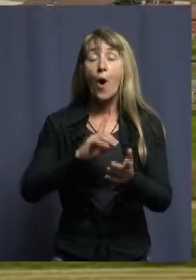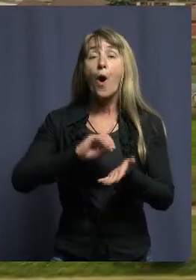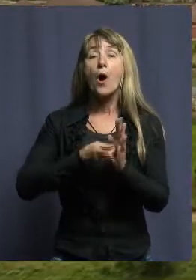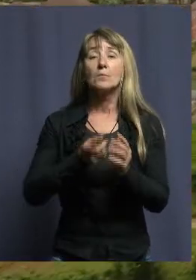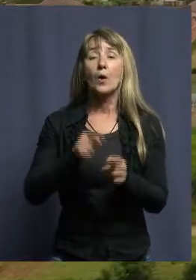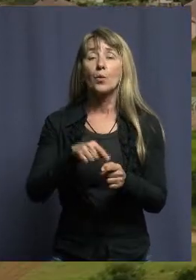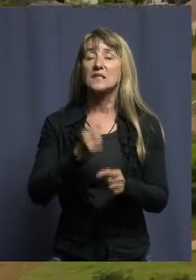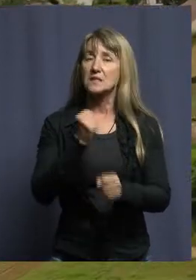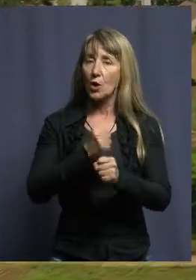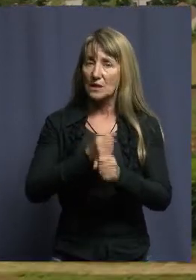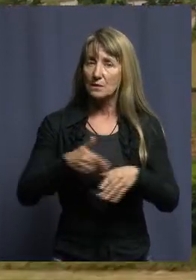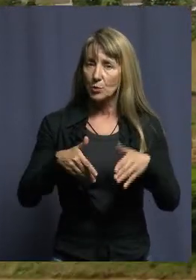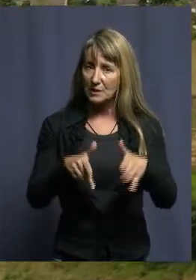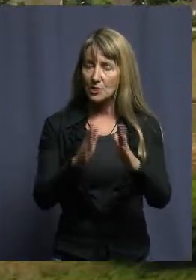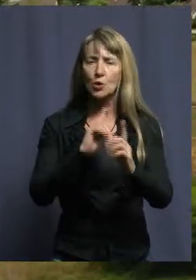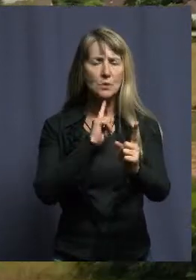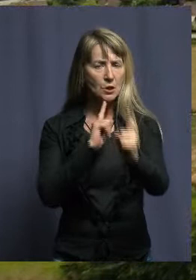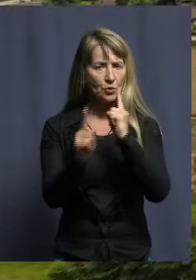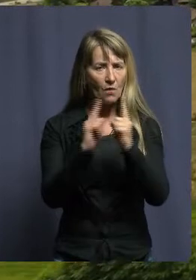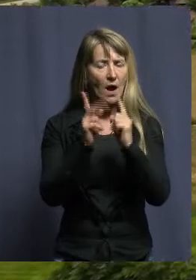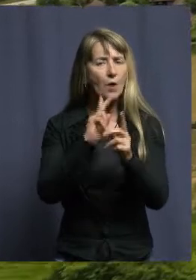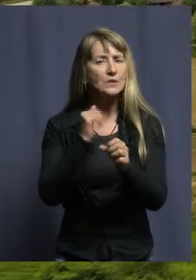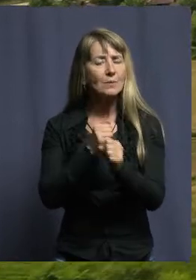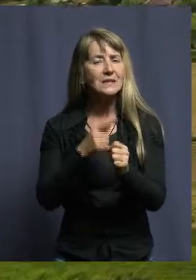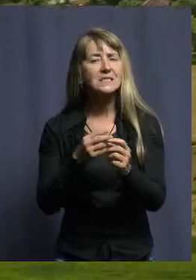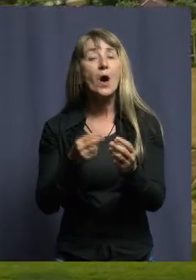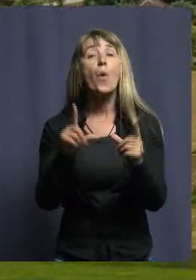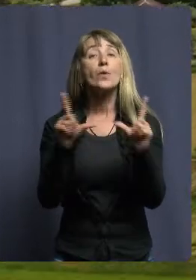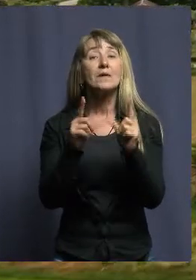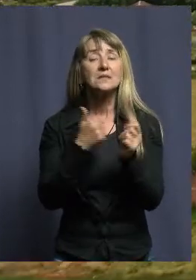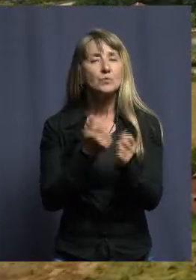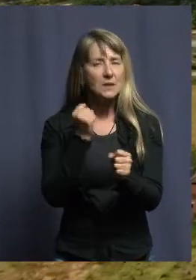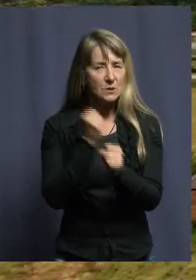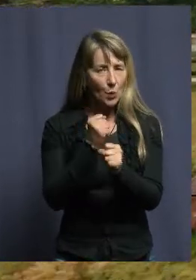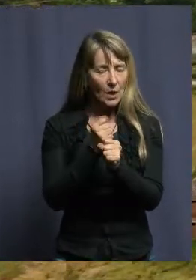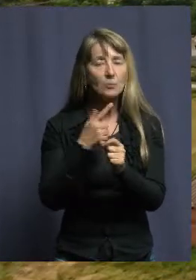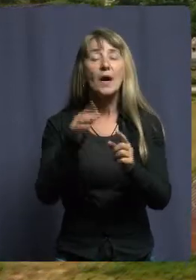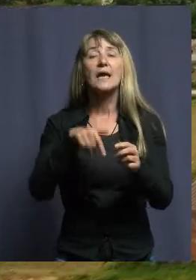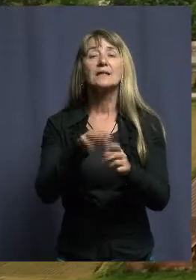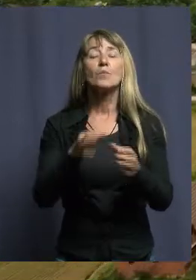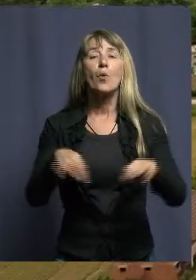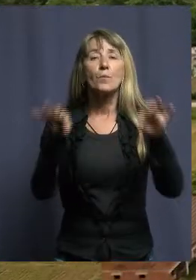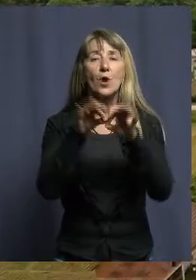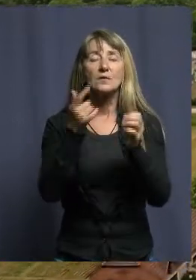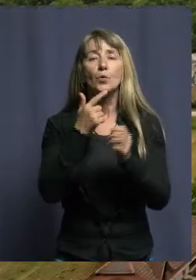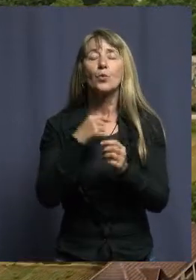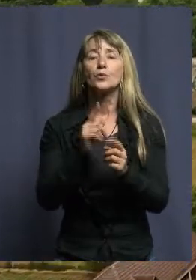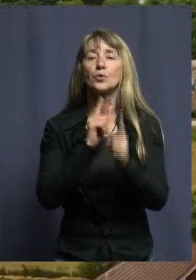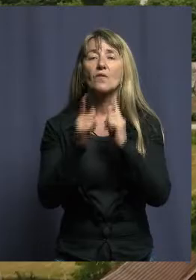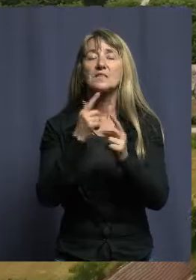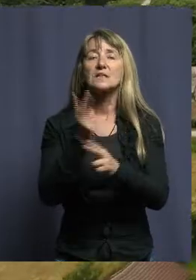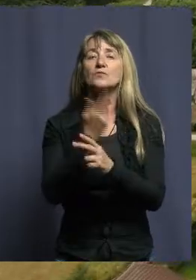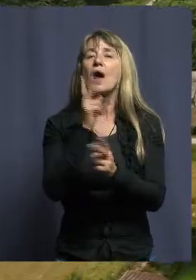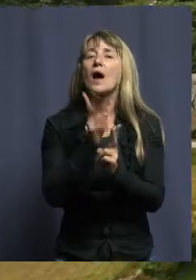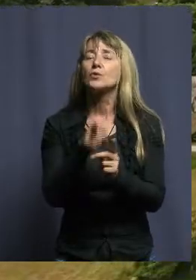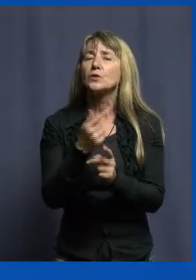u to da odredimo trasu, odmah se dogovaramo kako to treba sa urbanizmom da se uradi, odmah idemo u projektovanje i odmah idemo u dogovore sa državom kako da to